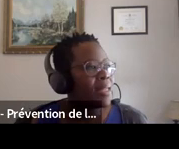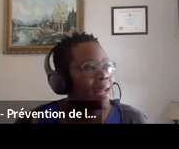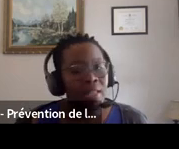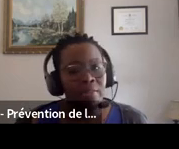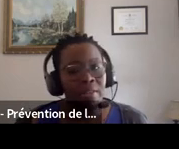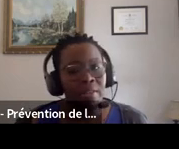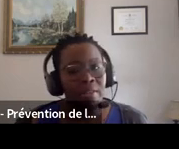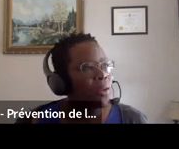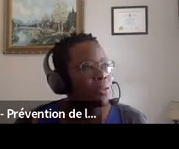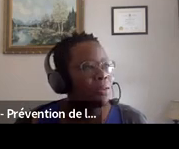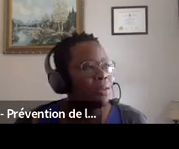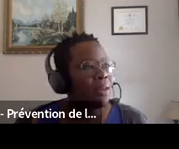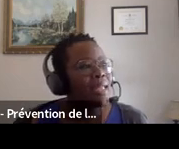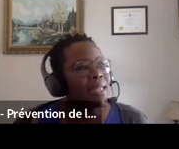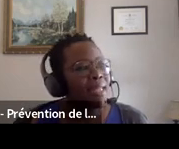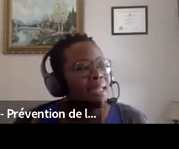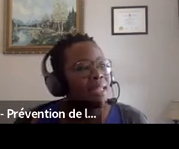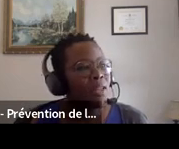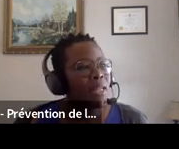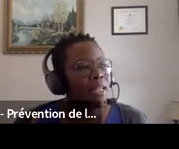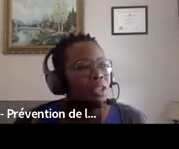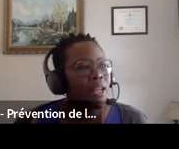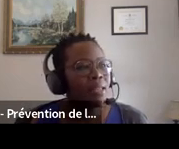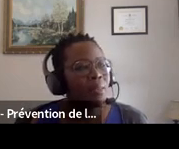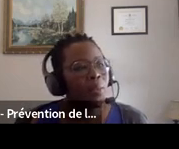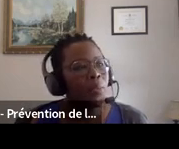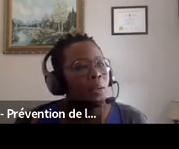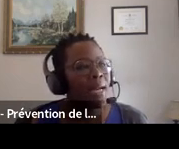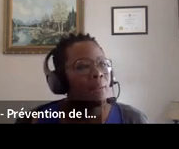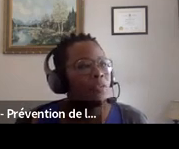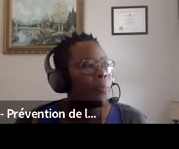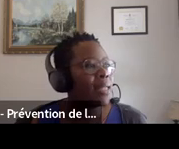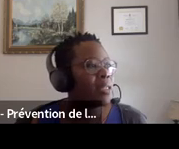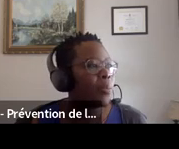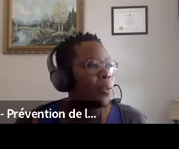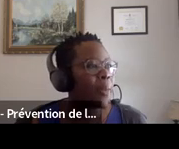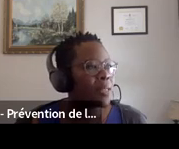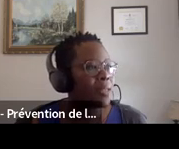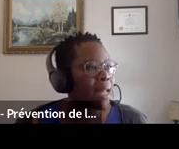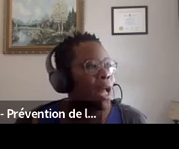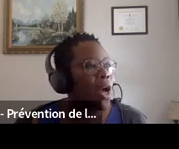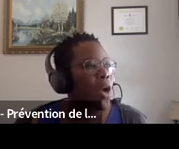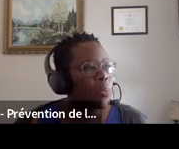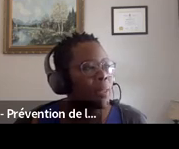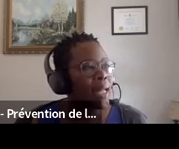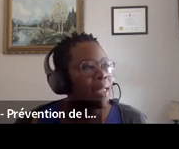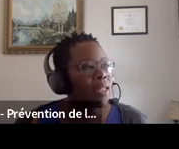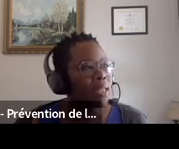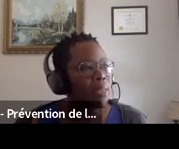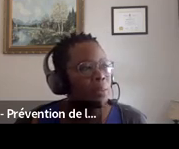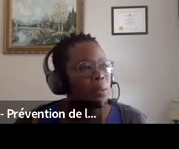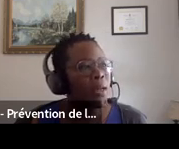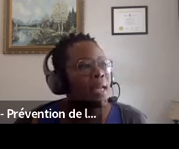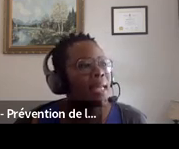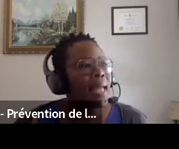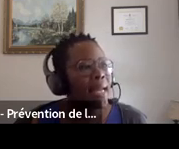de médecine à l'Université de Toronto et directrice de l'éducation pour le programme de formation pour le personnel hospitalier